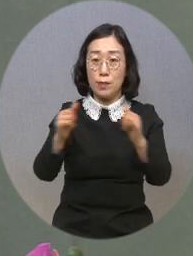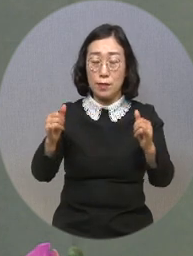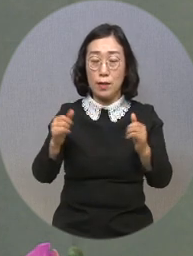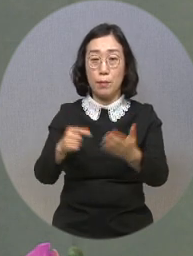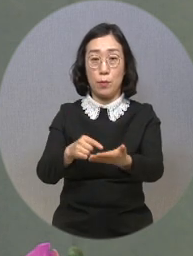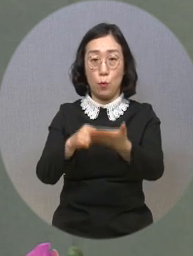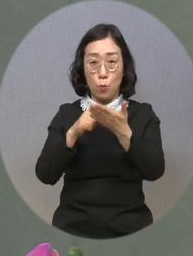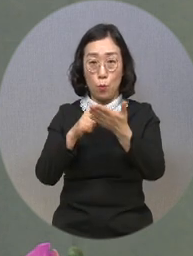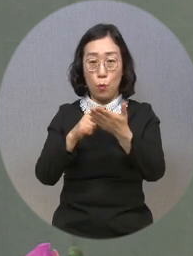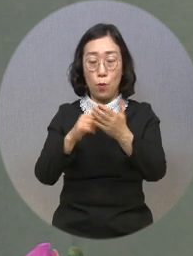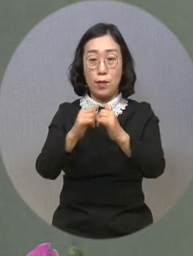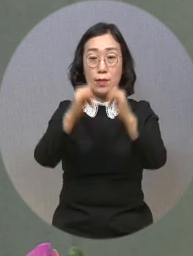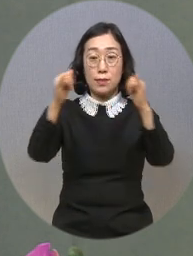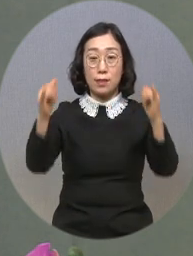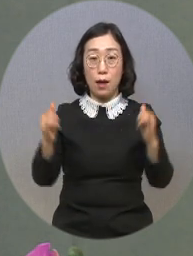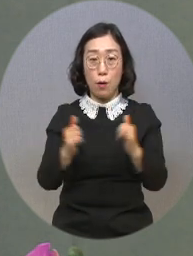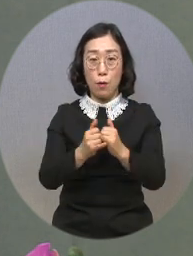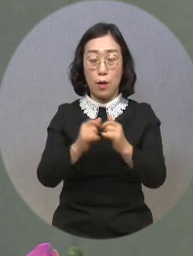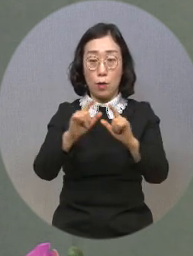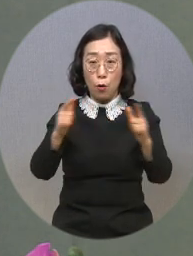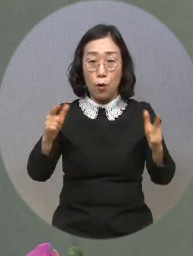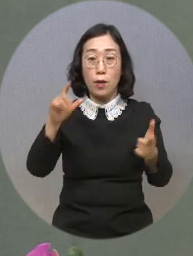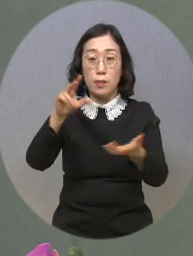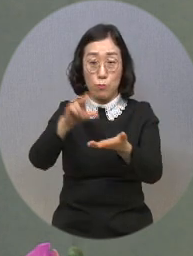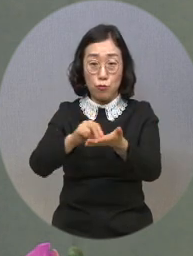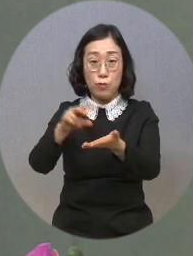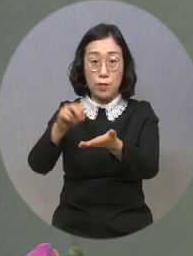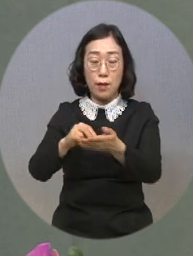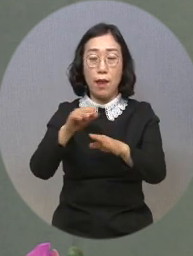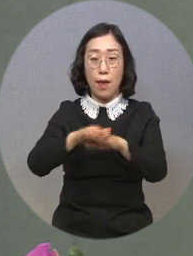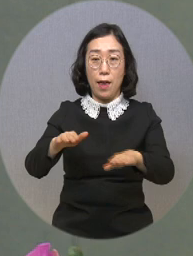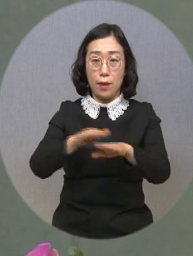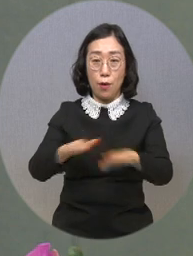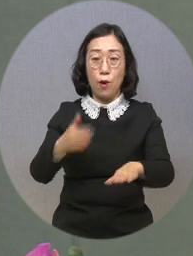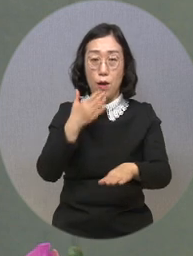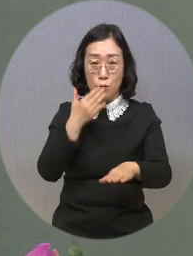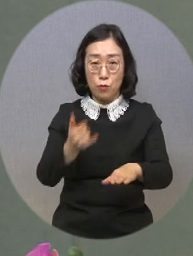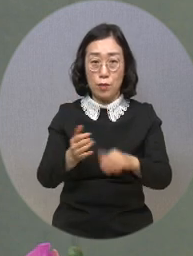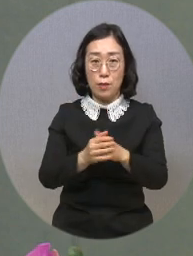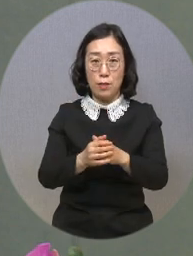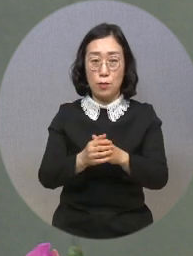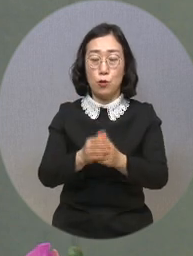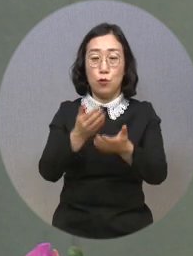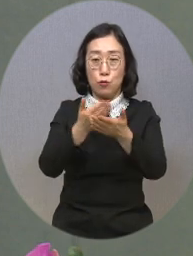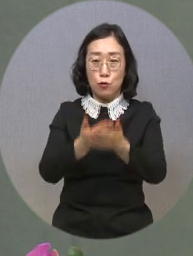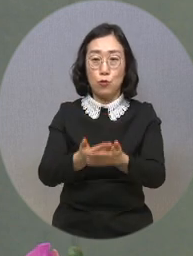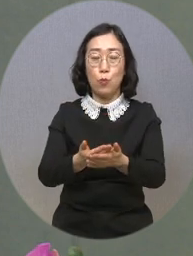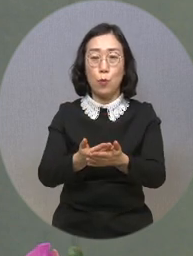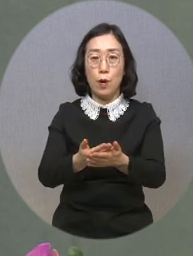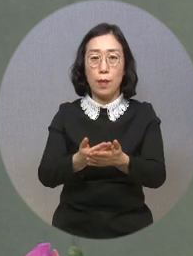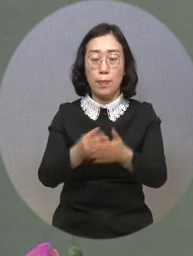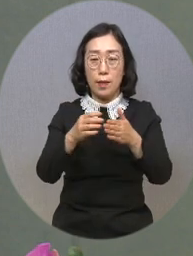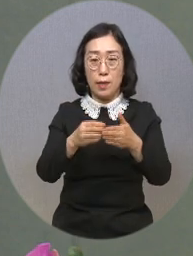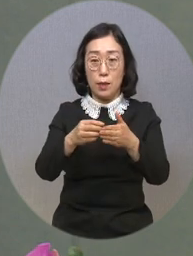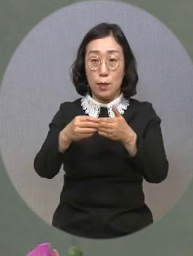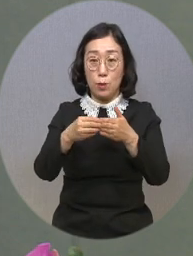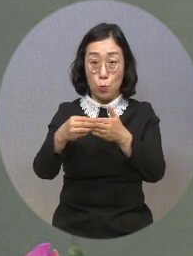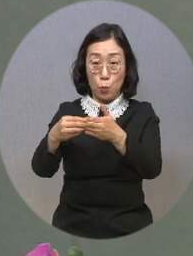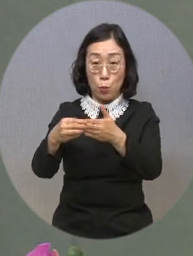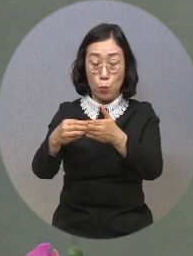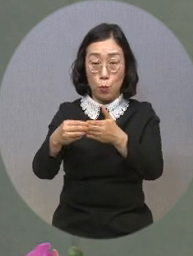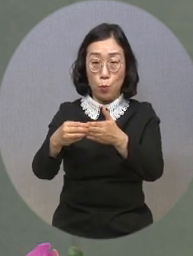또 사회의 여러 가지 문제를 잘 해결할 수 있는 중요한 지도자가 우리